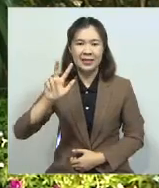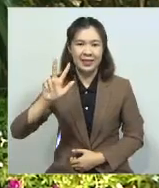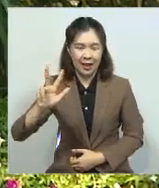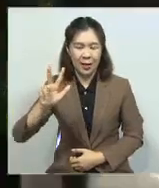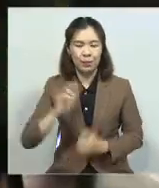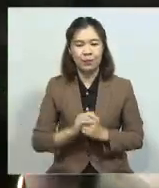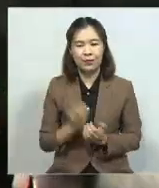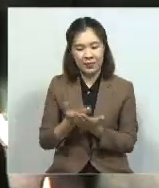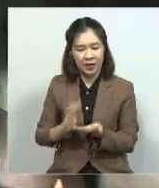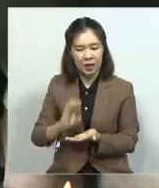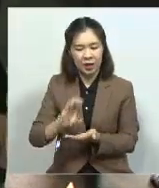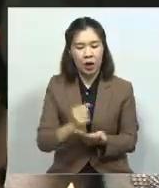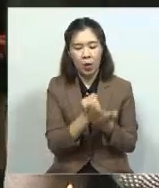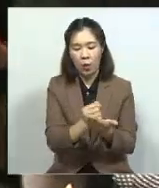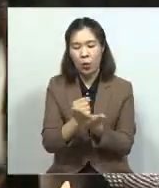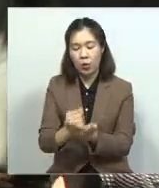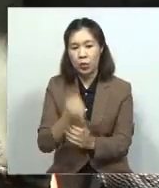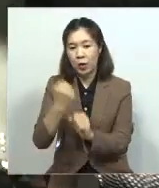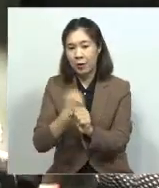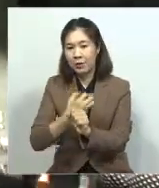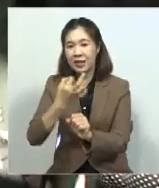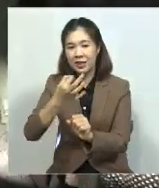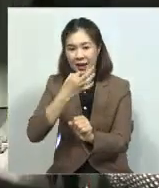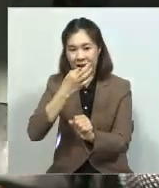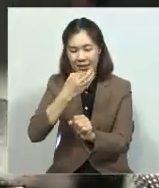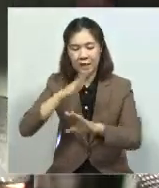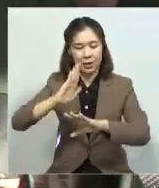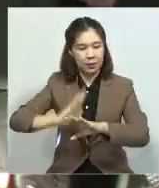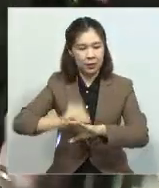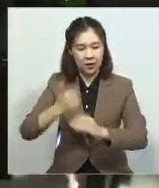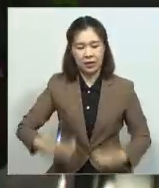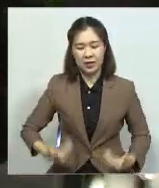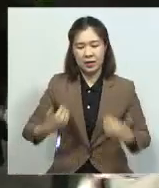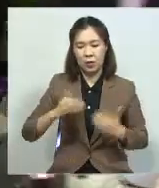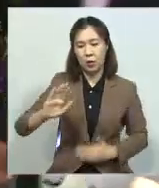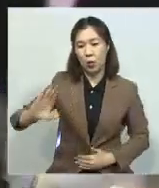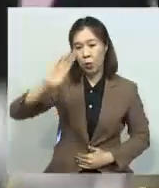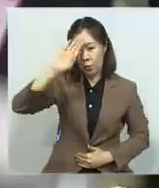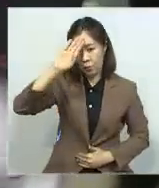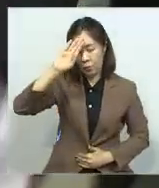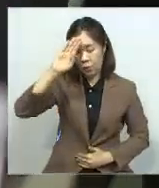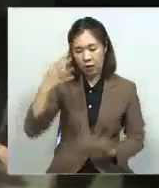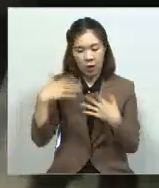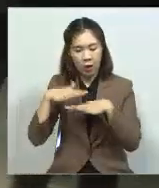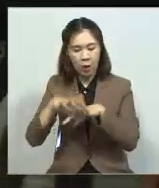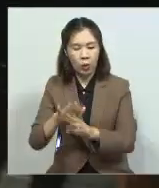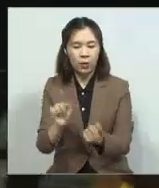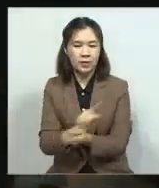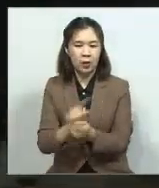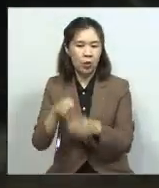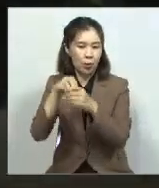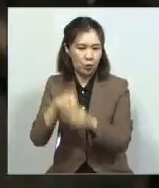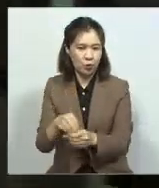130-1-36226-3 เพื่อนำไปช่วยเหลือฟื้นฟูฝึกอาชีพและเสริมสร้างทักษะการดำเนินชีวิตแก่ผู้ป่วยให้สามารถกลับไปดำเนินชีวิ